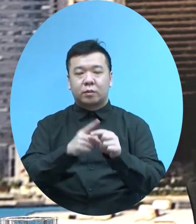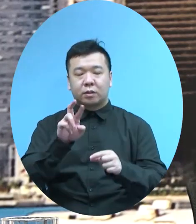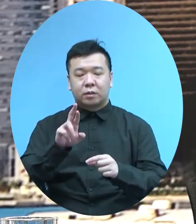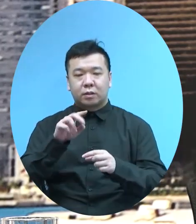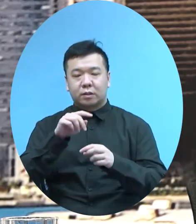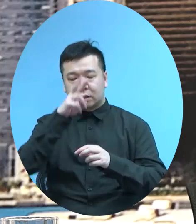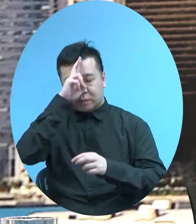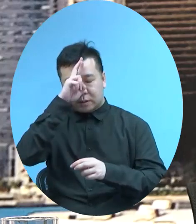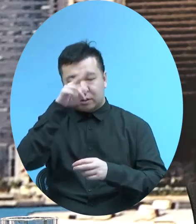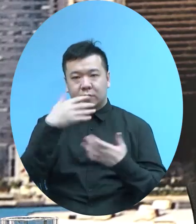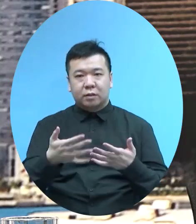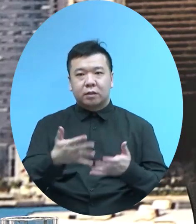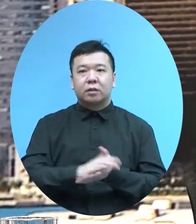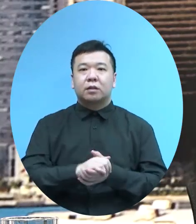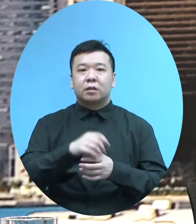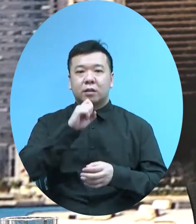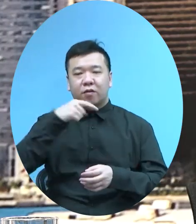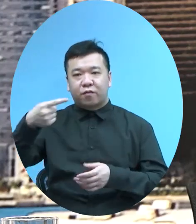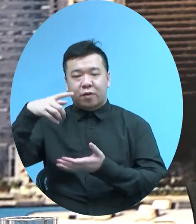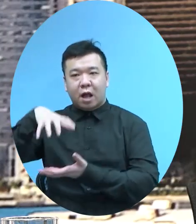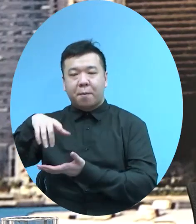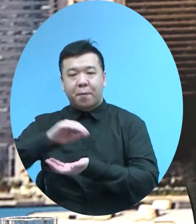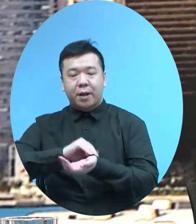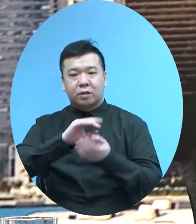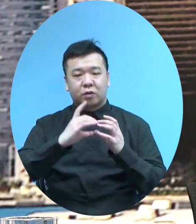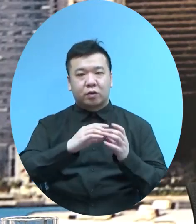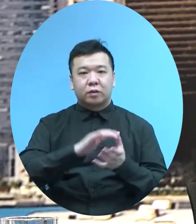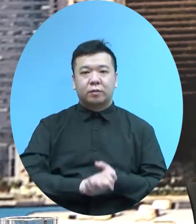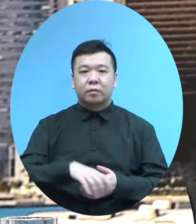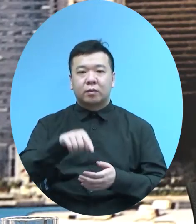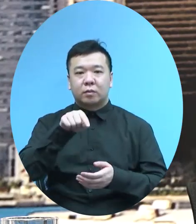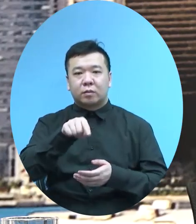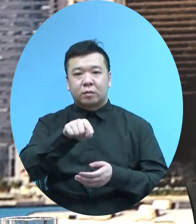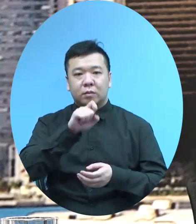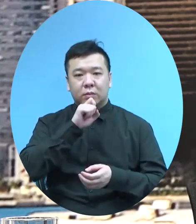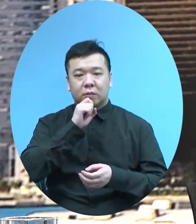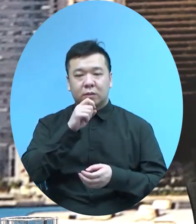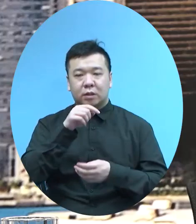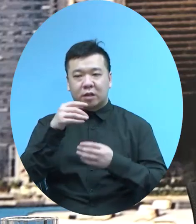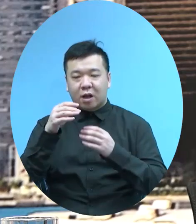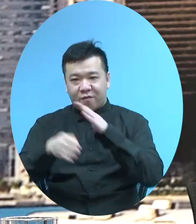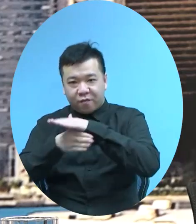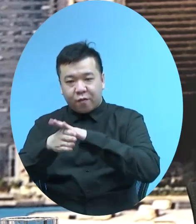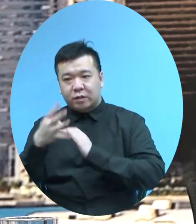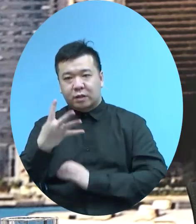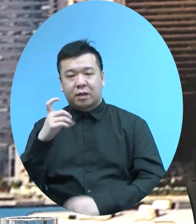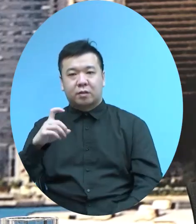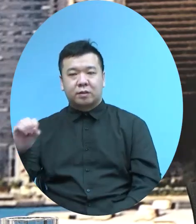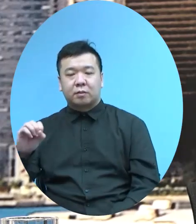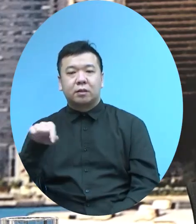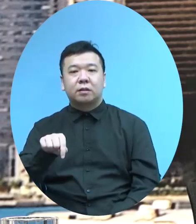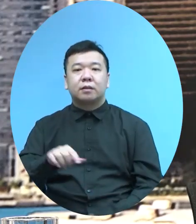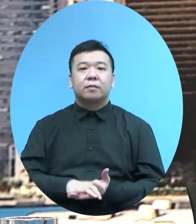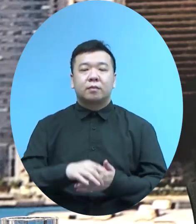病床嗰個數目咧係952張，咁至於負壓病房咧係490間，咁嗰個使用量咧就